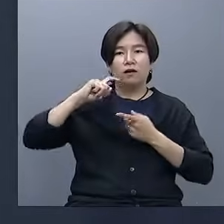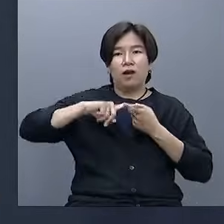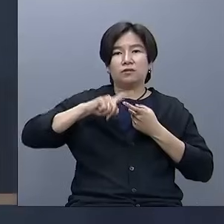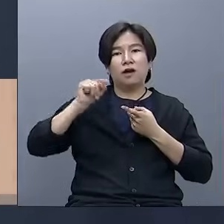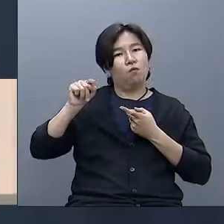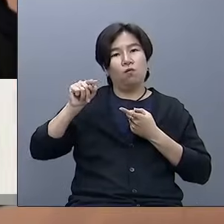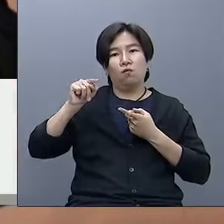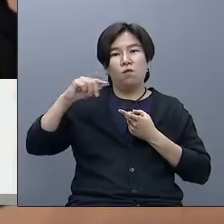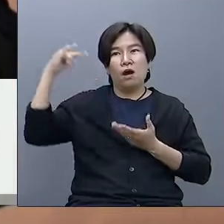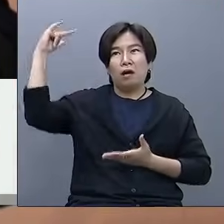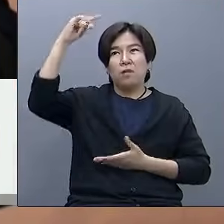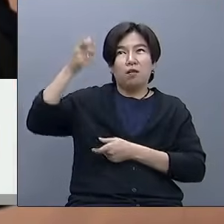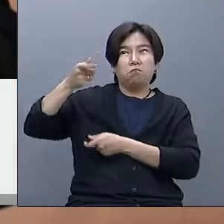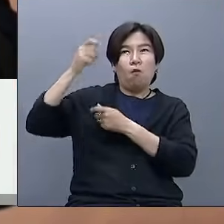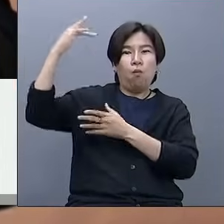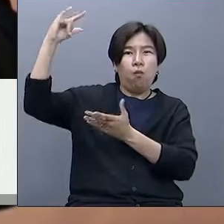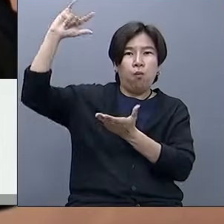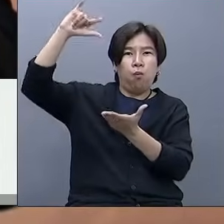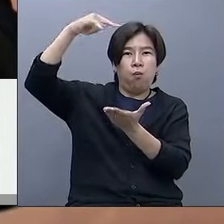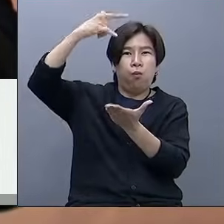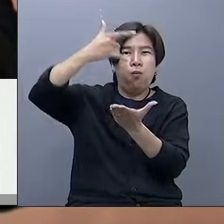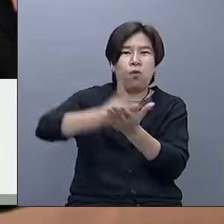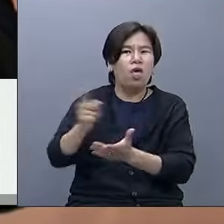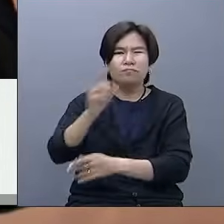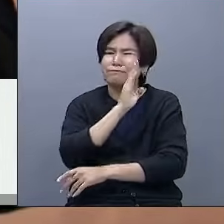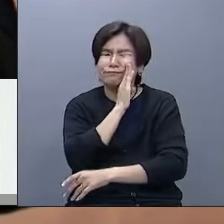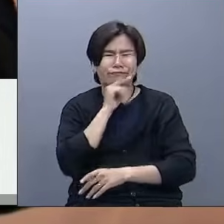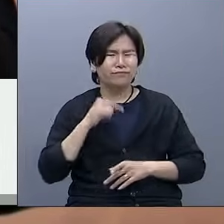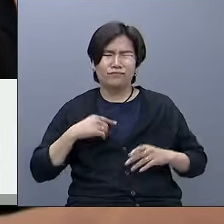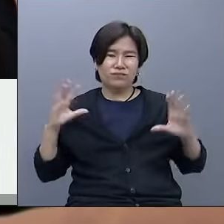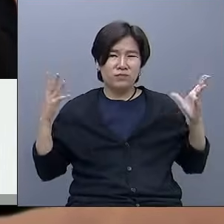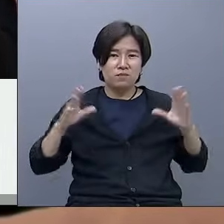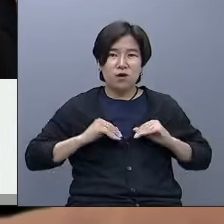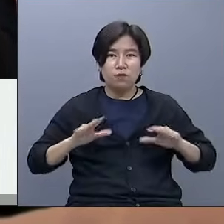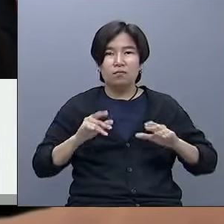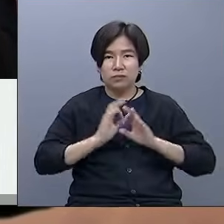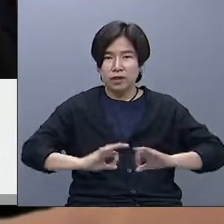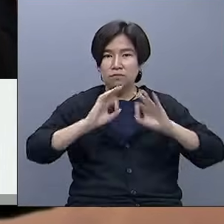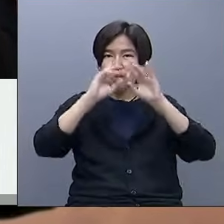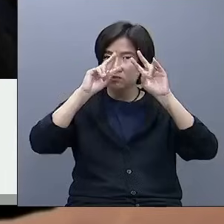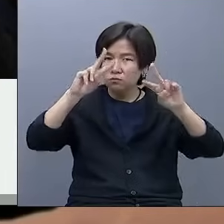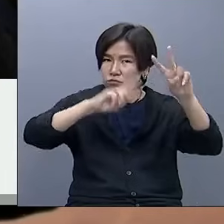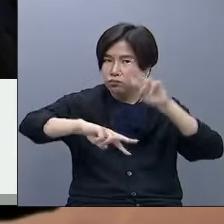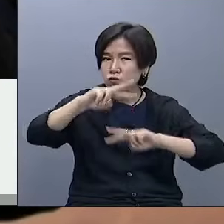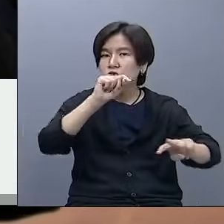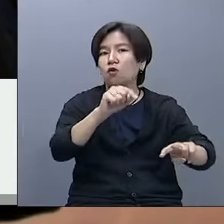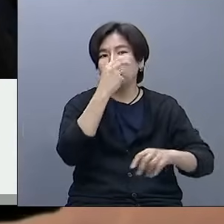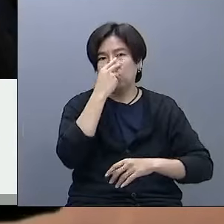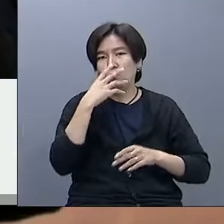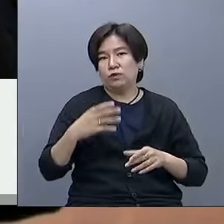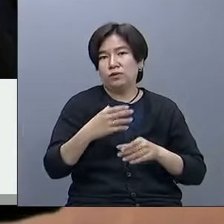ตุเครื่องบินตกนั้นเป็นเรื่องโกหกทั้งสิ้นและเรียกร้องให้รอฟังการสืบสวนเหตุการณ์ที่เกิดขึ้นซึ่งเจ้าหน้า